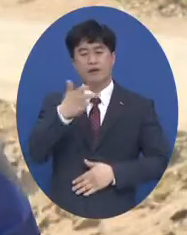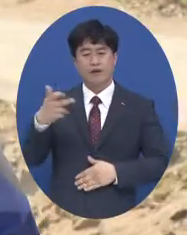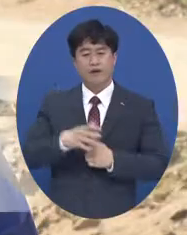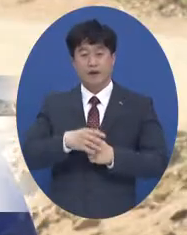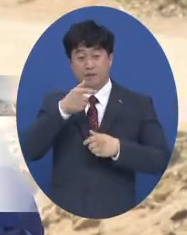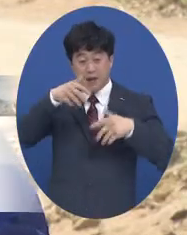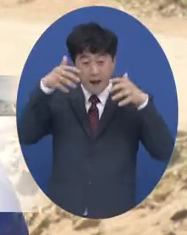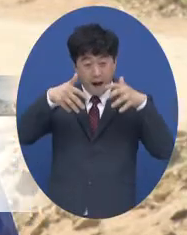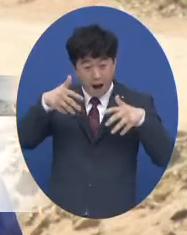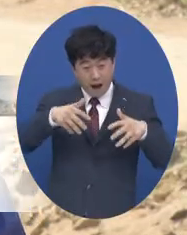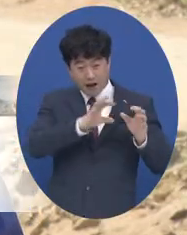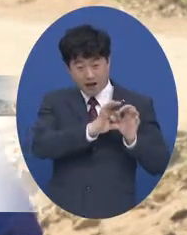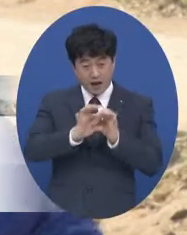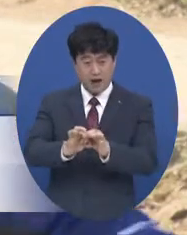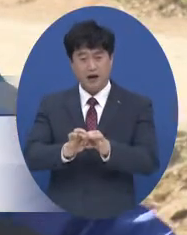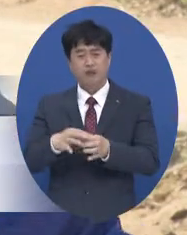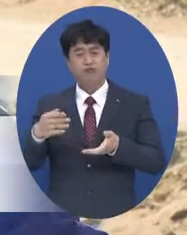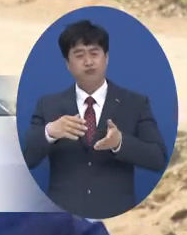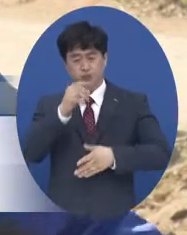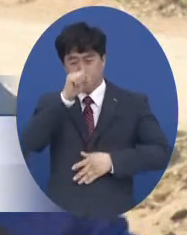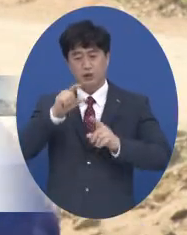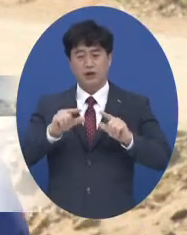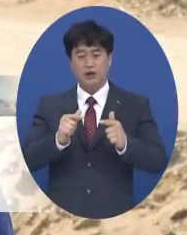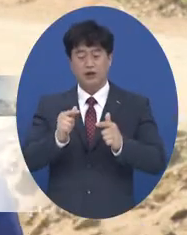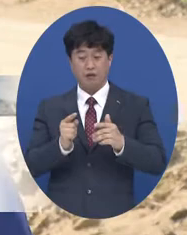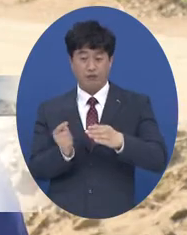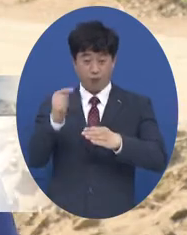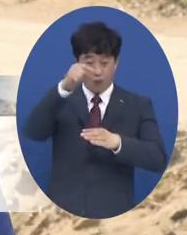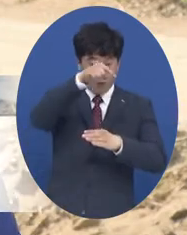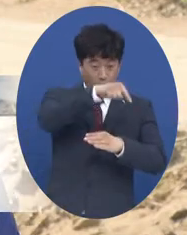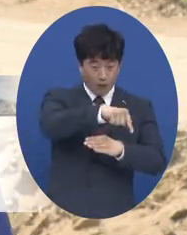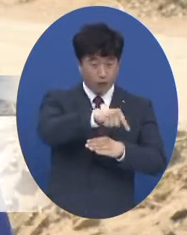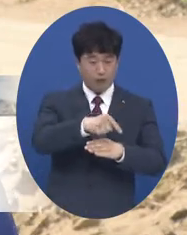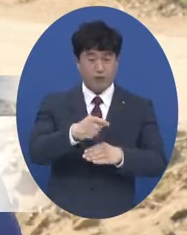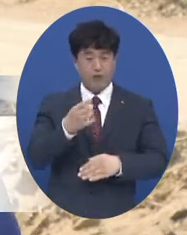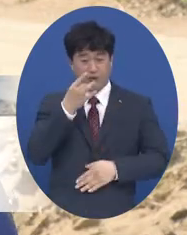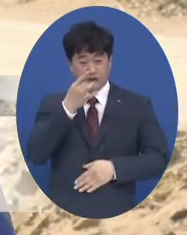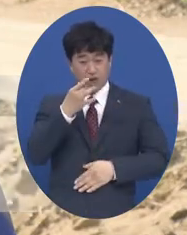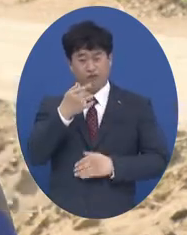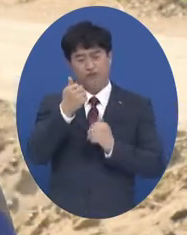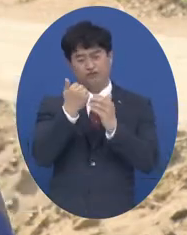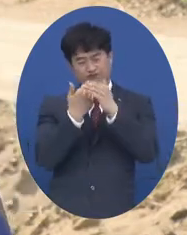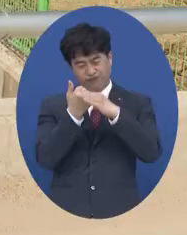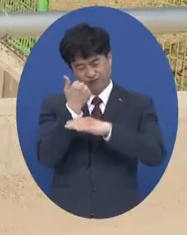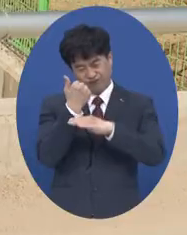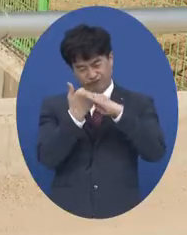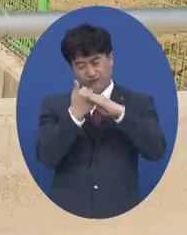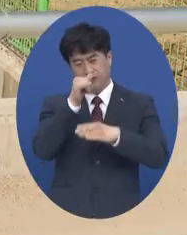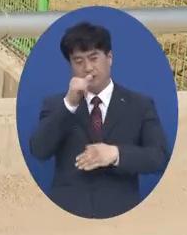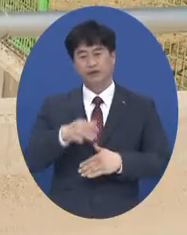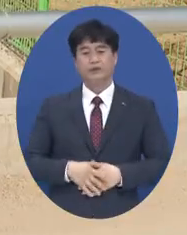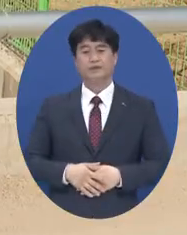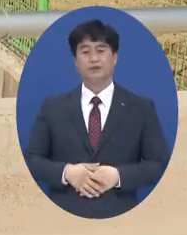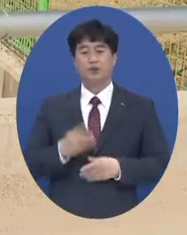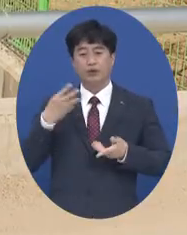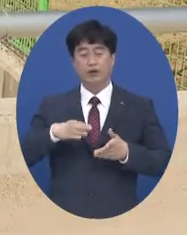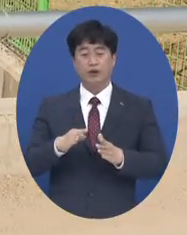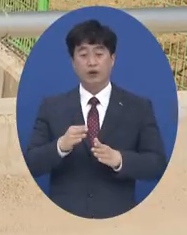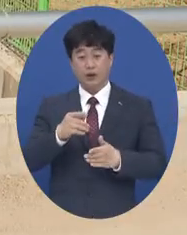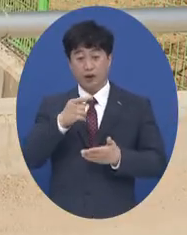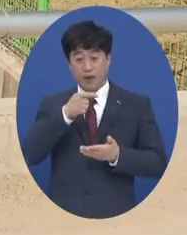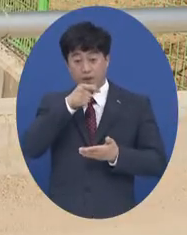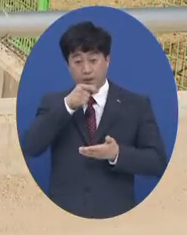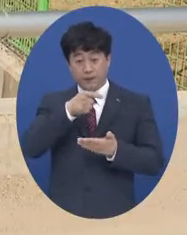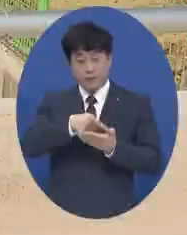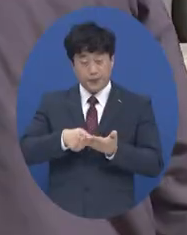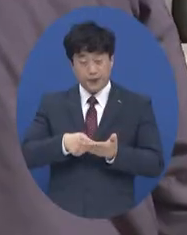비가 많이 와도 흐름이 않다 보니까 논으로 다가 넘쳐서 결과만이 참기 는 상황인 나오죠 경우도 가품 쉘을 맞고